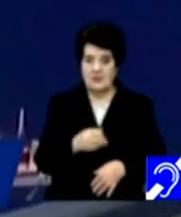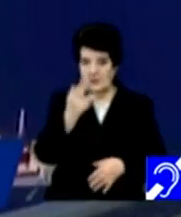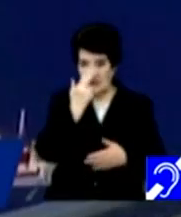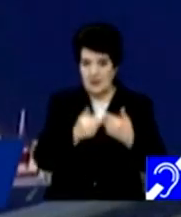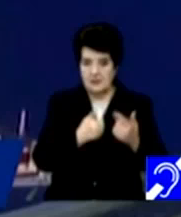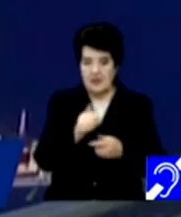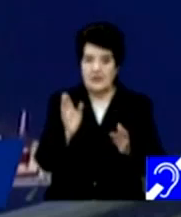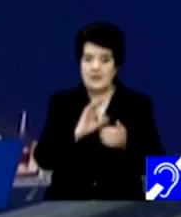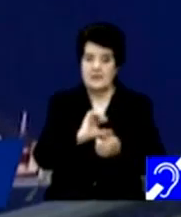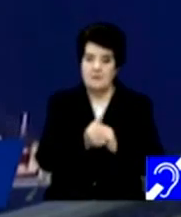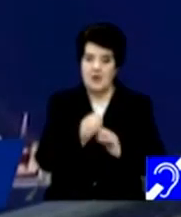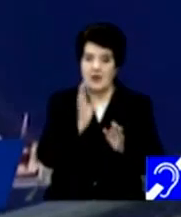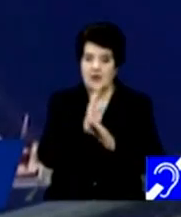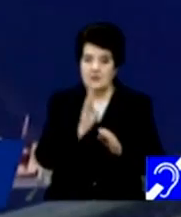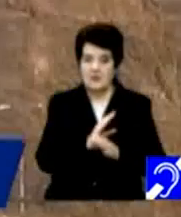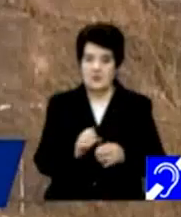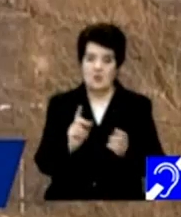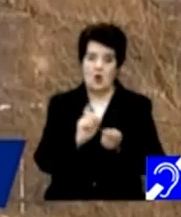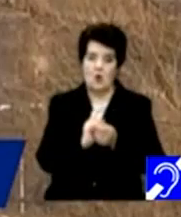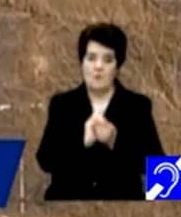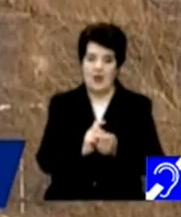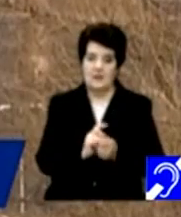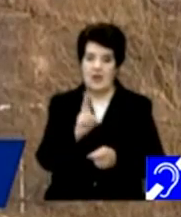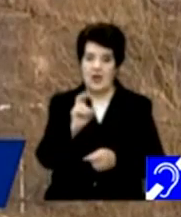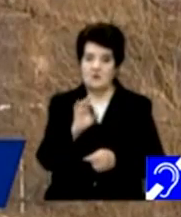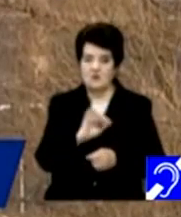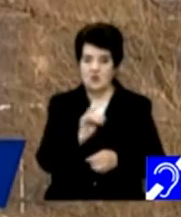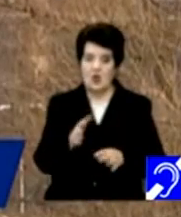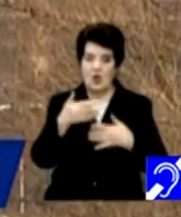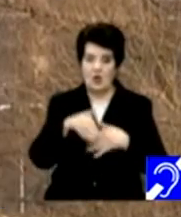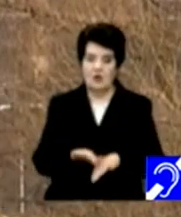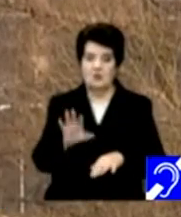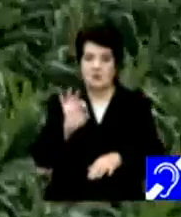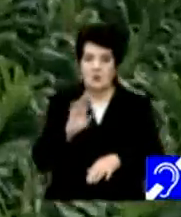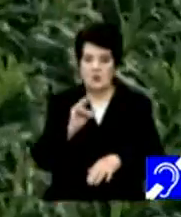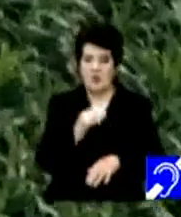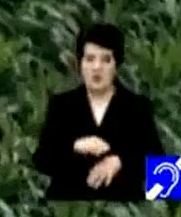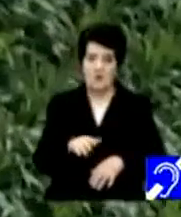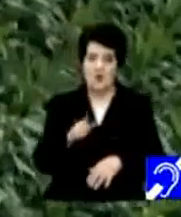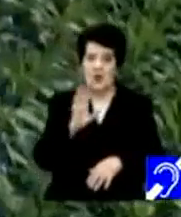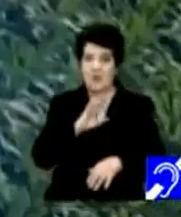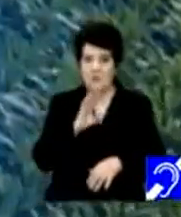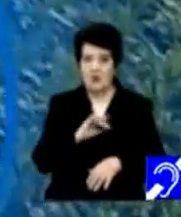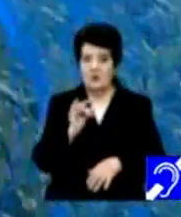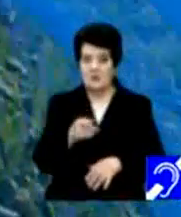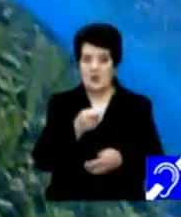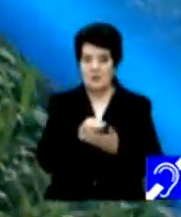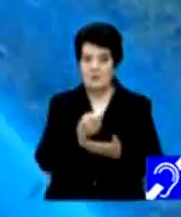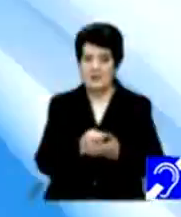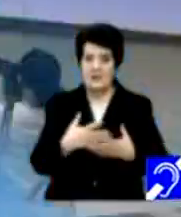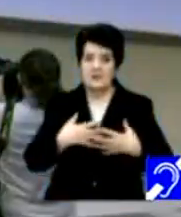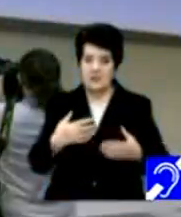la schimbările climatice, combaterea cancerului, protejarea oceanelor, mărilor și apelor și asigurarea unei alimentații